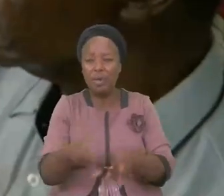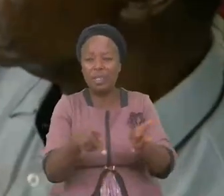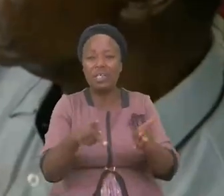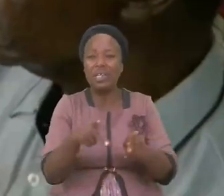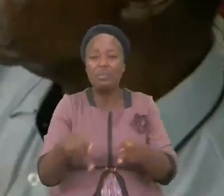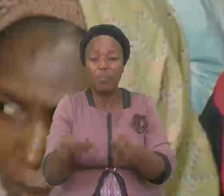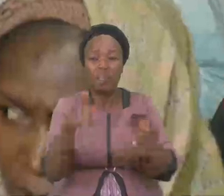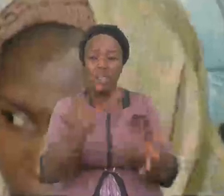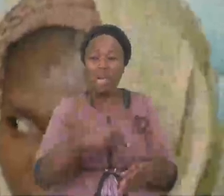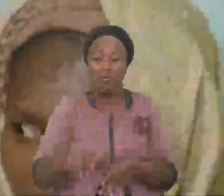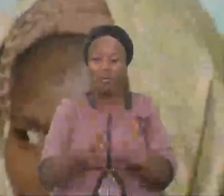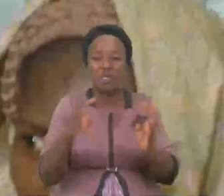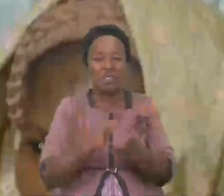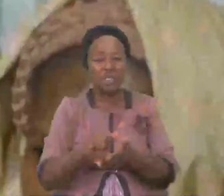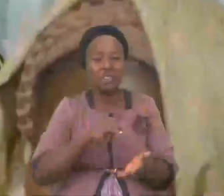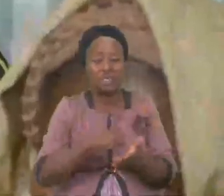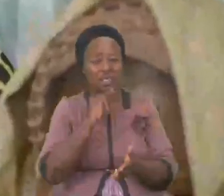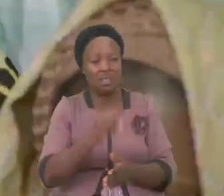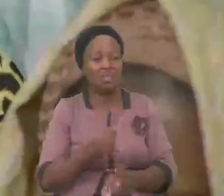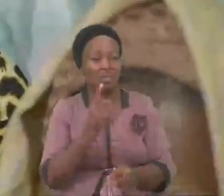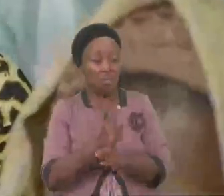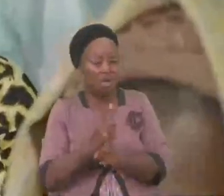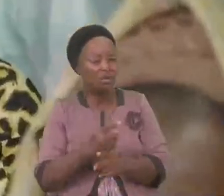Est-ce qu'ils étaient obéissants au Seigneur? Non!